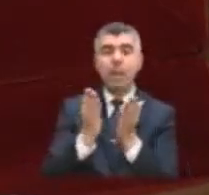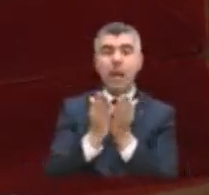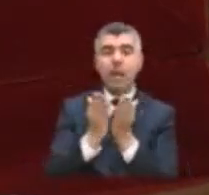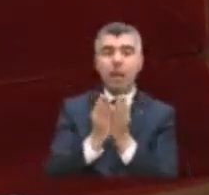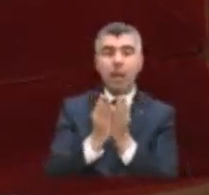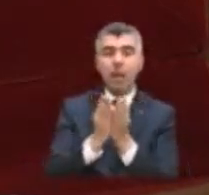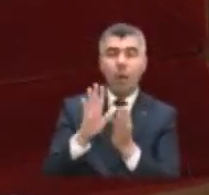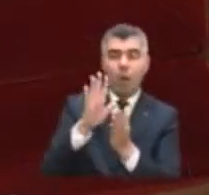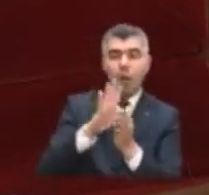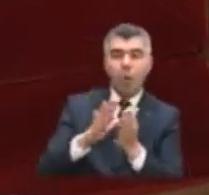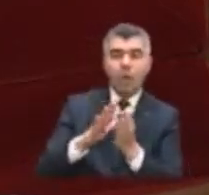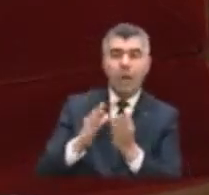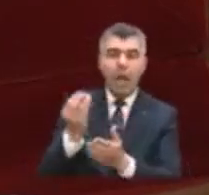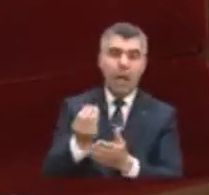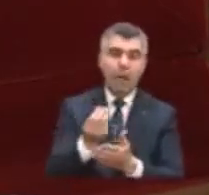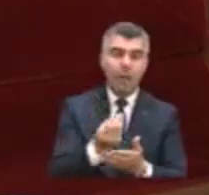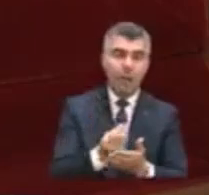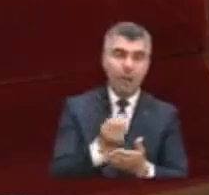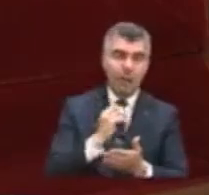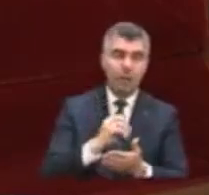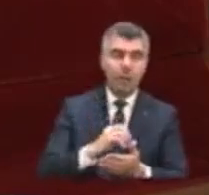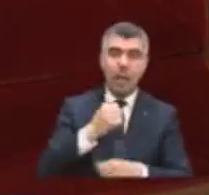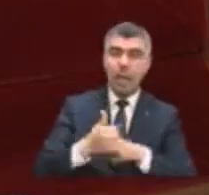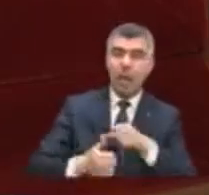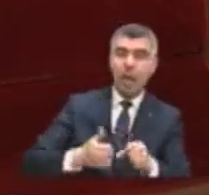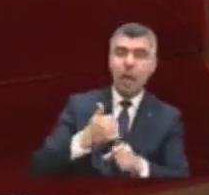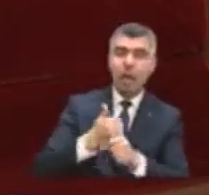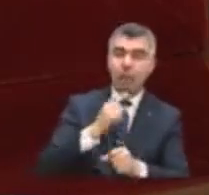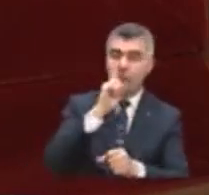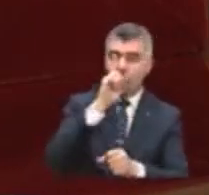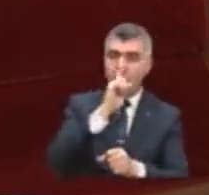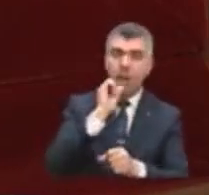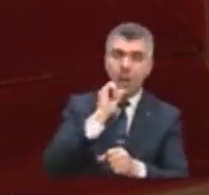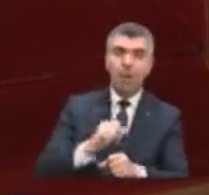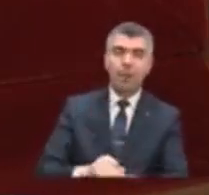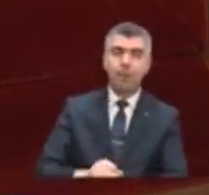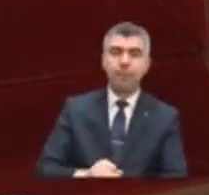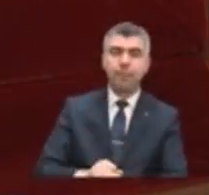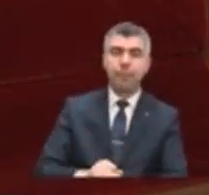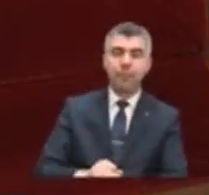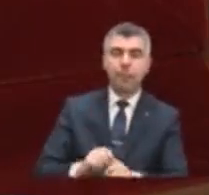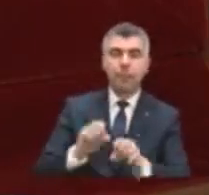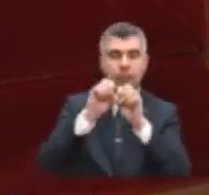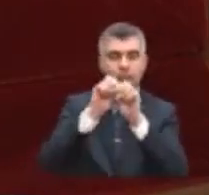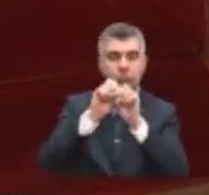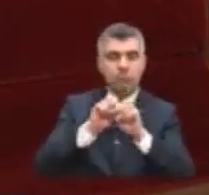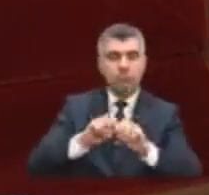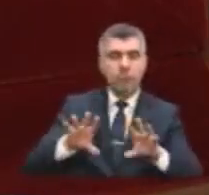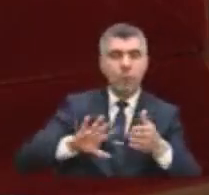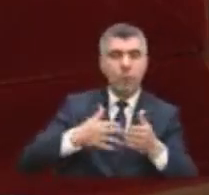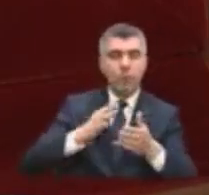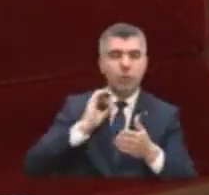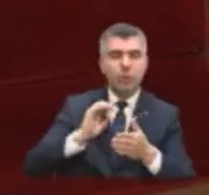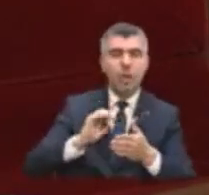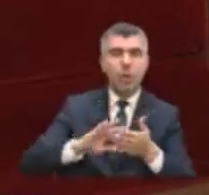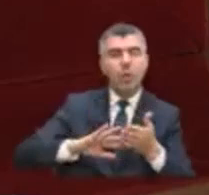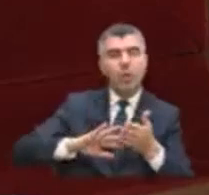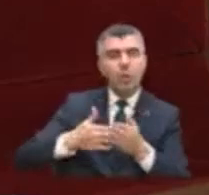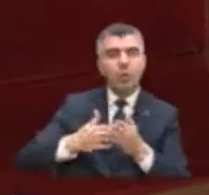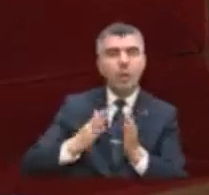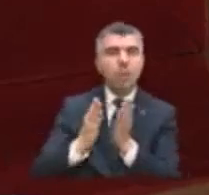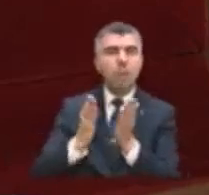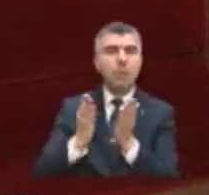الابتدائيه، واللي في العام المقبل غادي ينتشر باش يهم كل